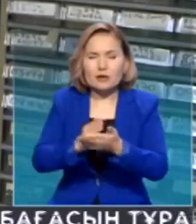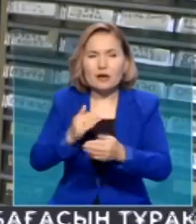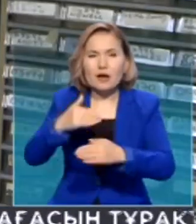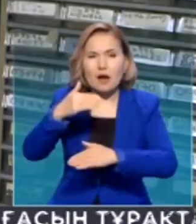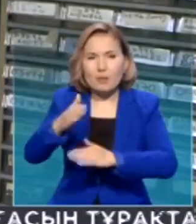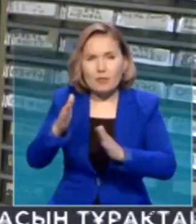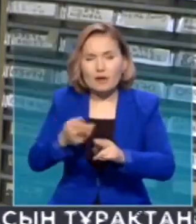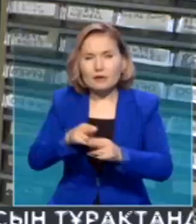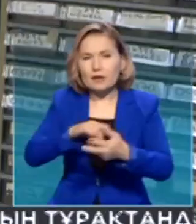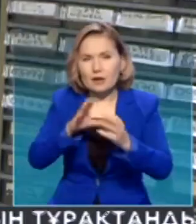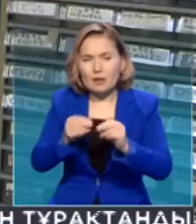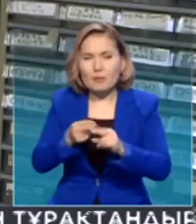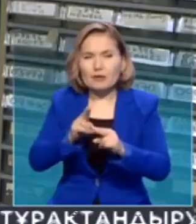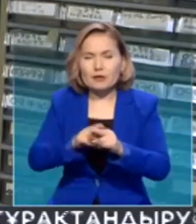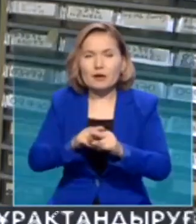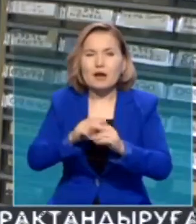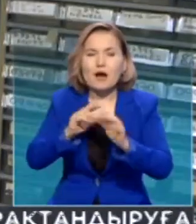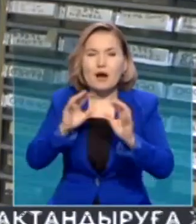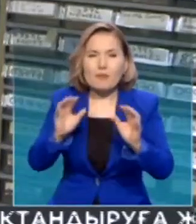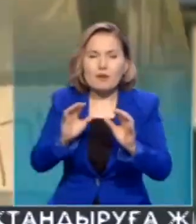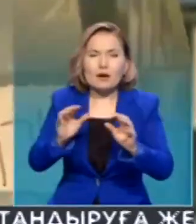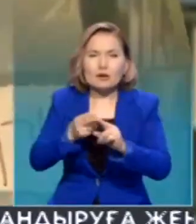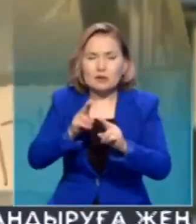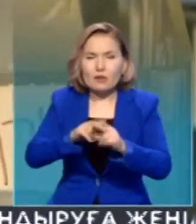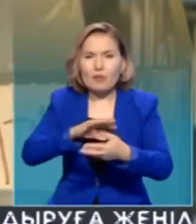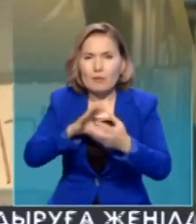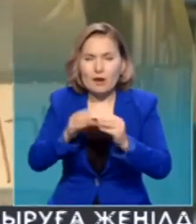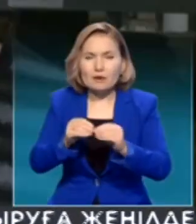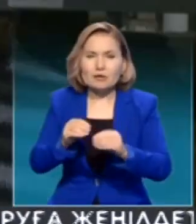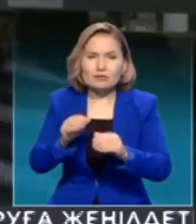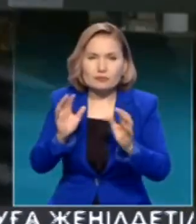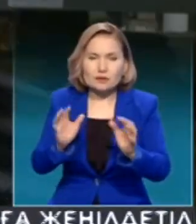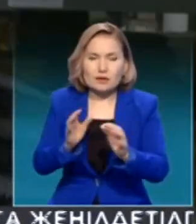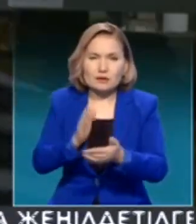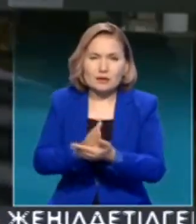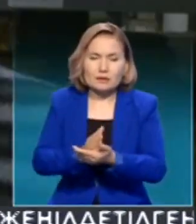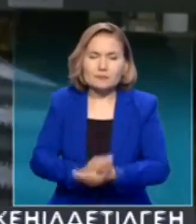жәшіктерде парафинге құйылып қатырылған мидың бөлшектері орналастырылған.